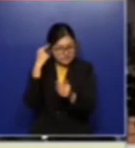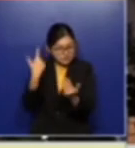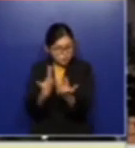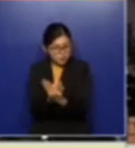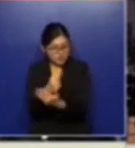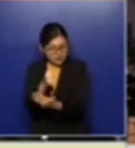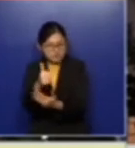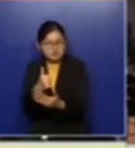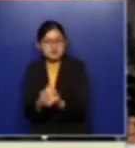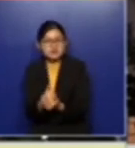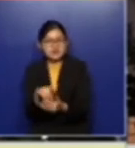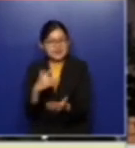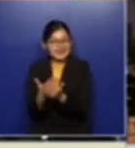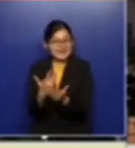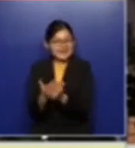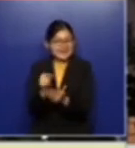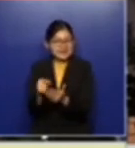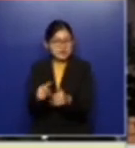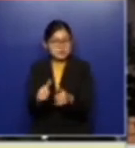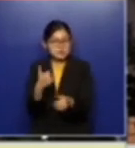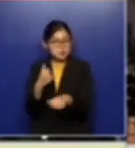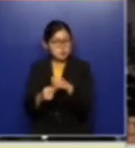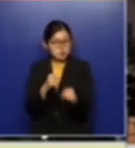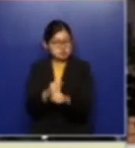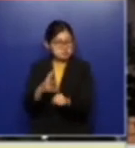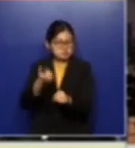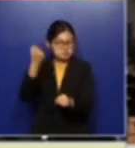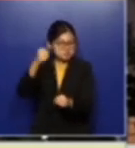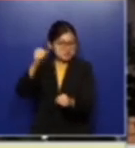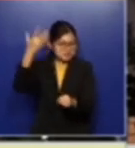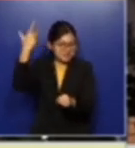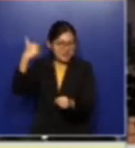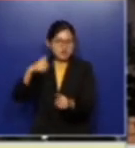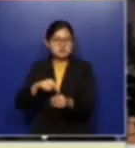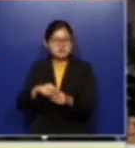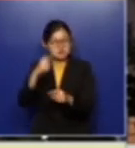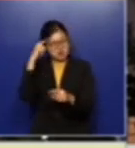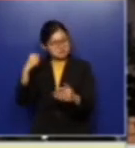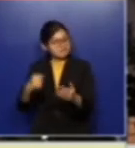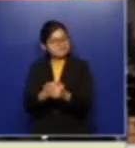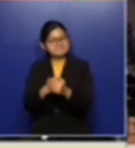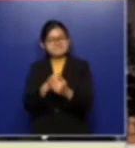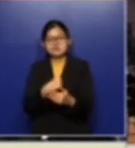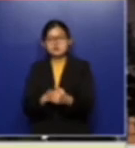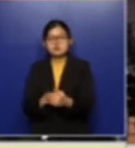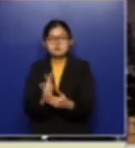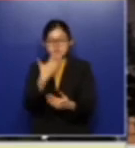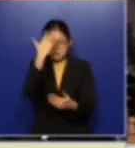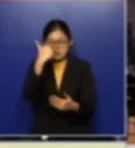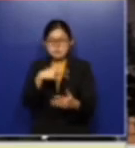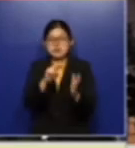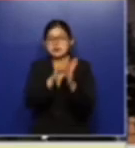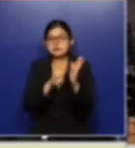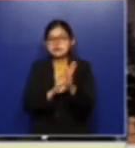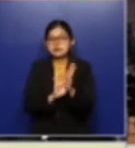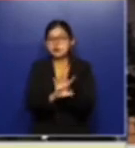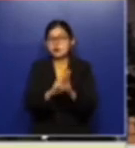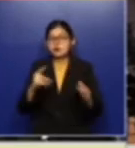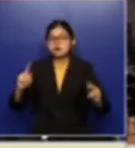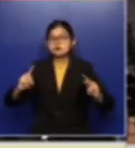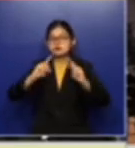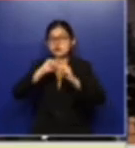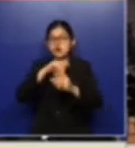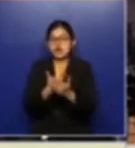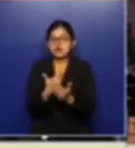ได้แล้วราคานี่มันเป็น10ปีมันไม่คุ้มกันแล้วนี่เป็นระเบียบของกระทรวงการคลังถ้าท่าน